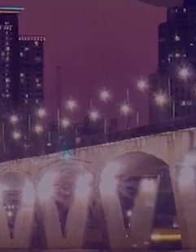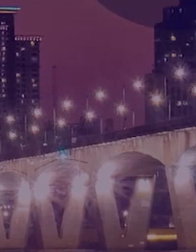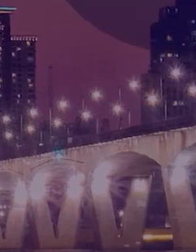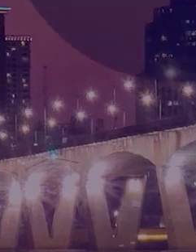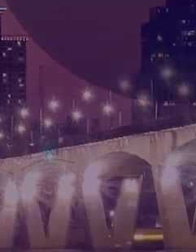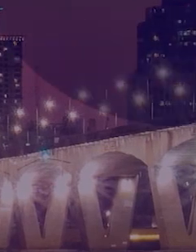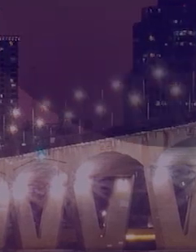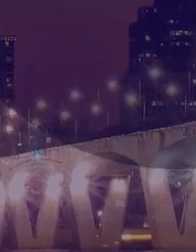있습니다